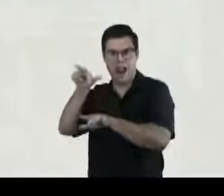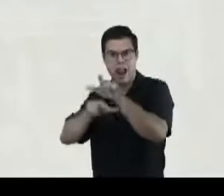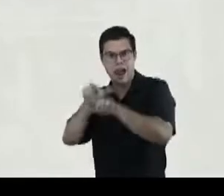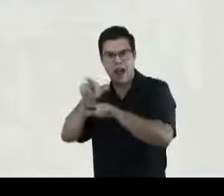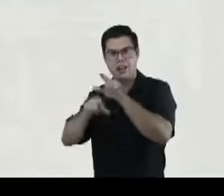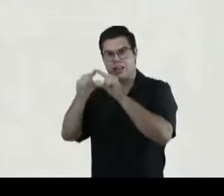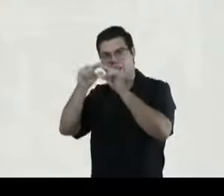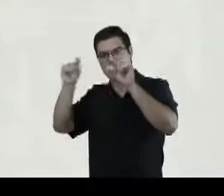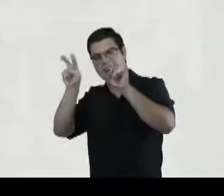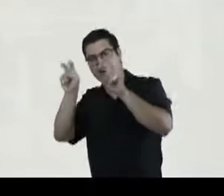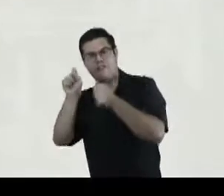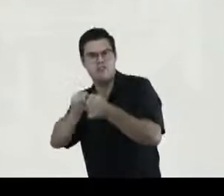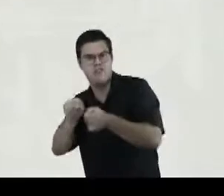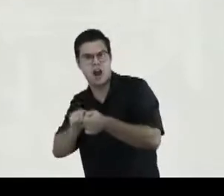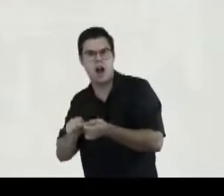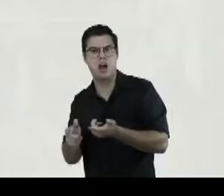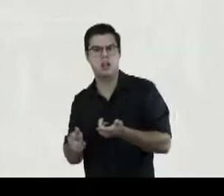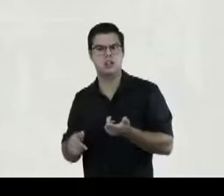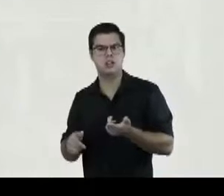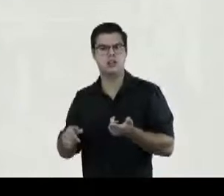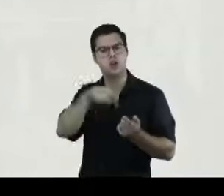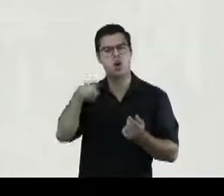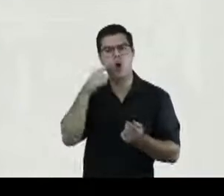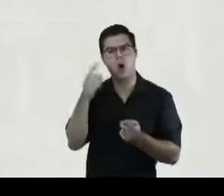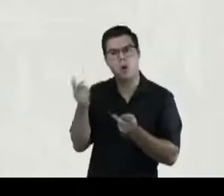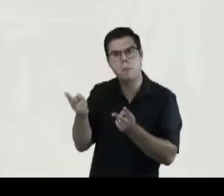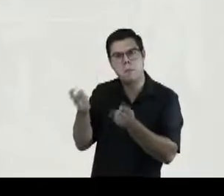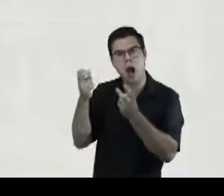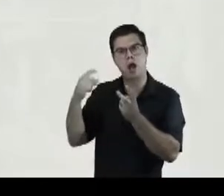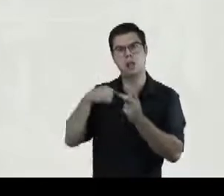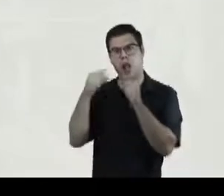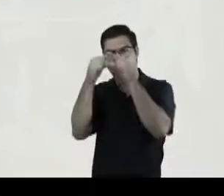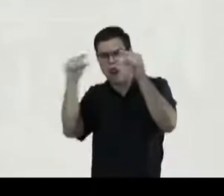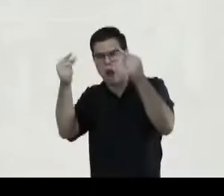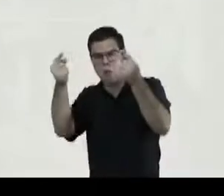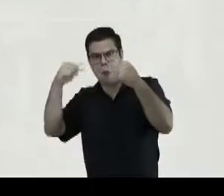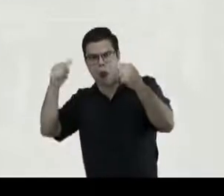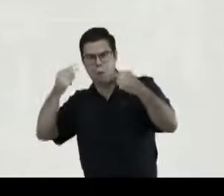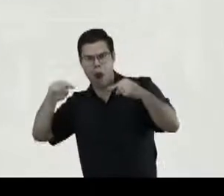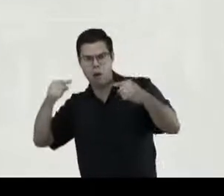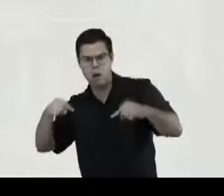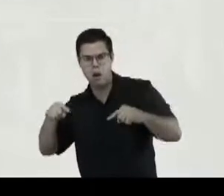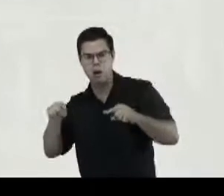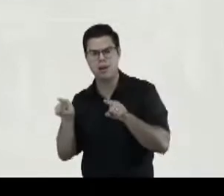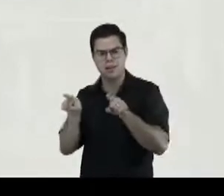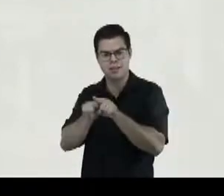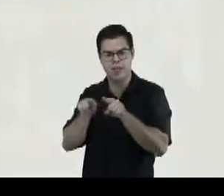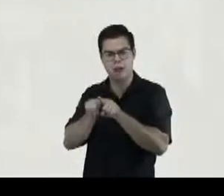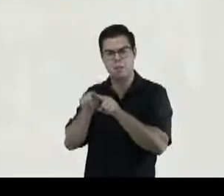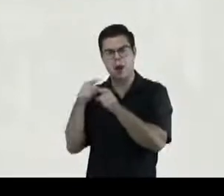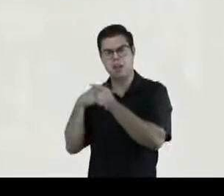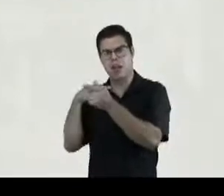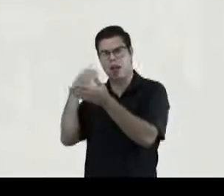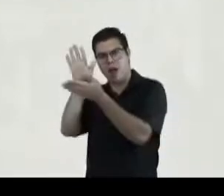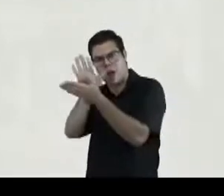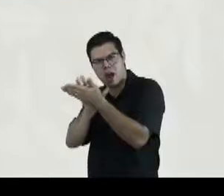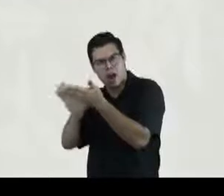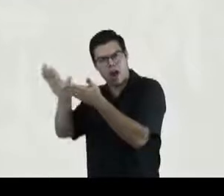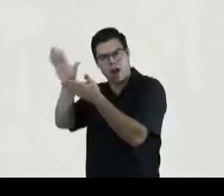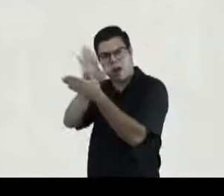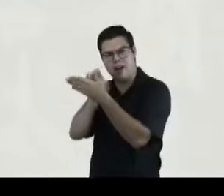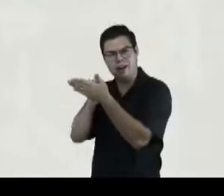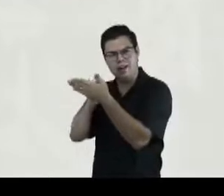note les changements de lignes, il note la présence de petites décorations, il note les